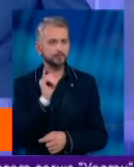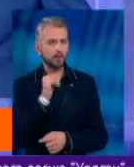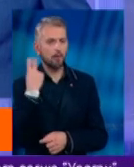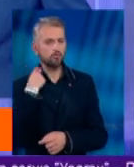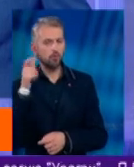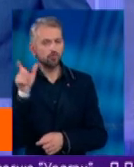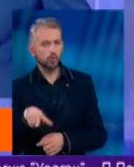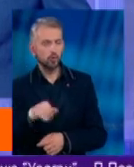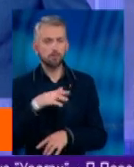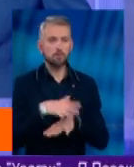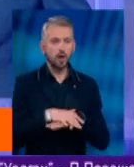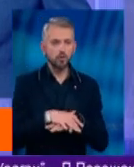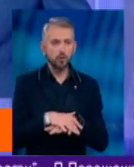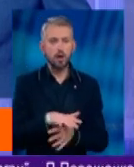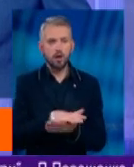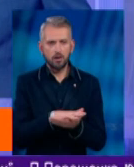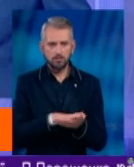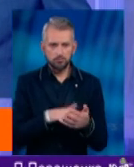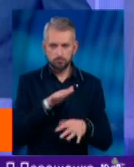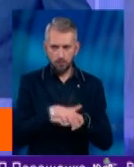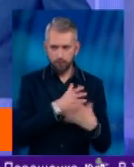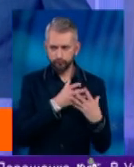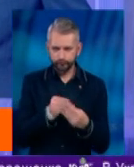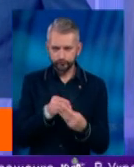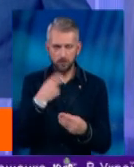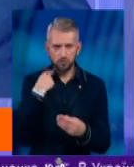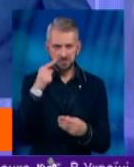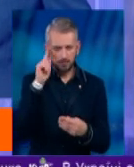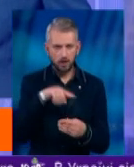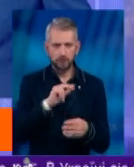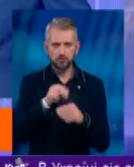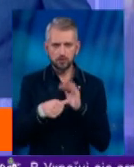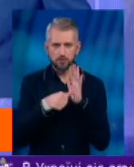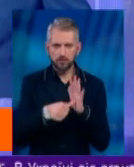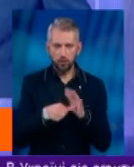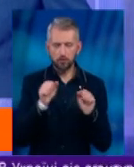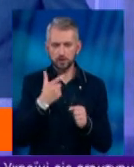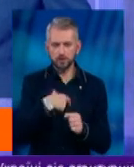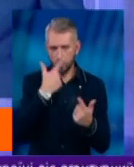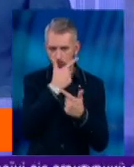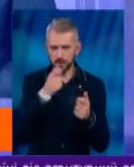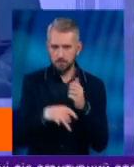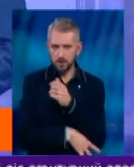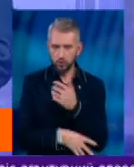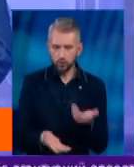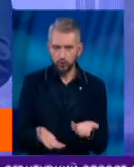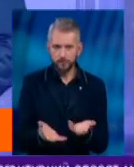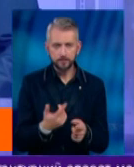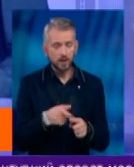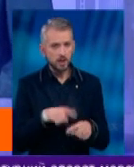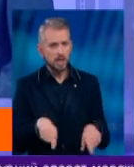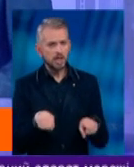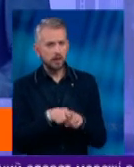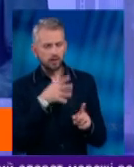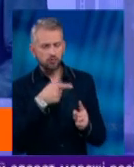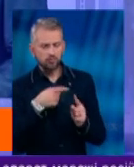і банку, чи далі тиснути на боржника, знаючи, що він вже через півроку може оголосити себе банкрутом. Тобто це такий час,